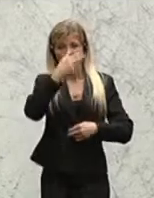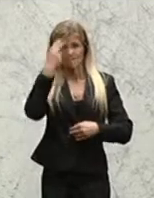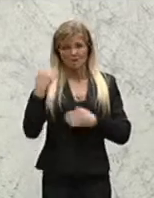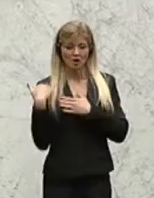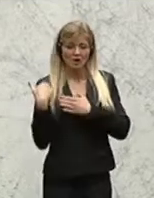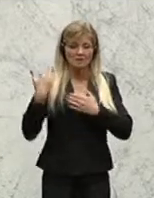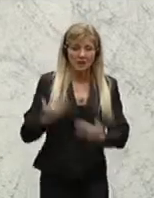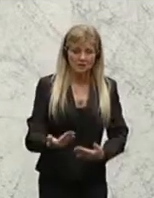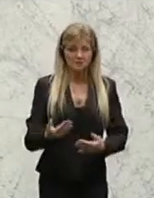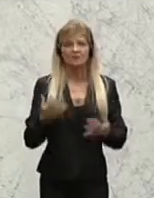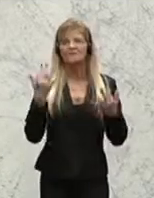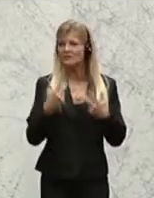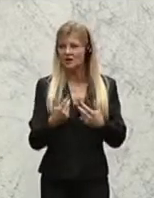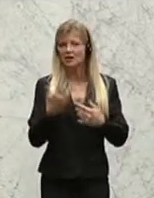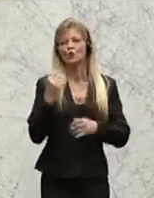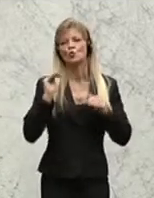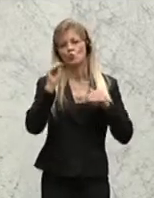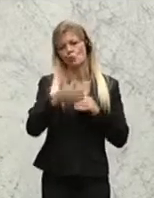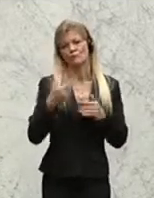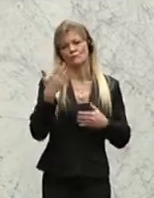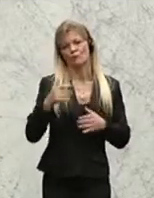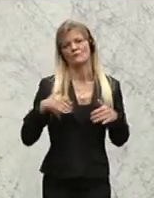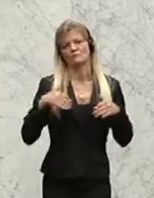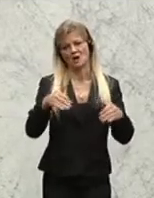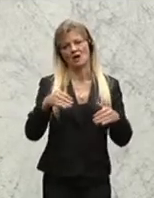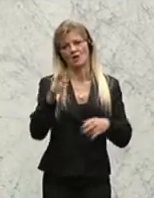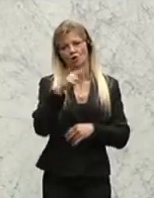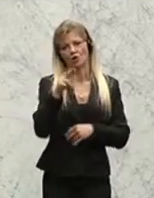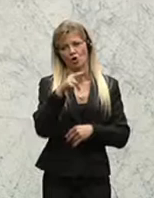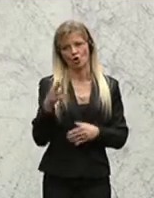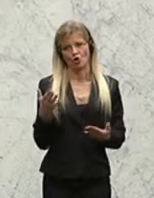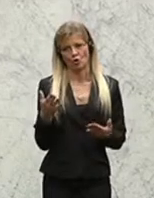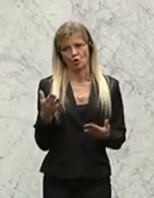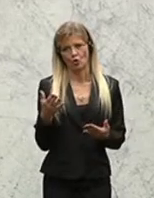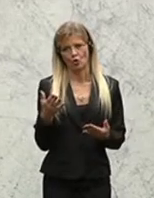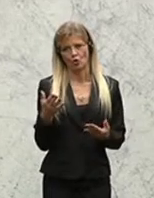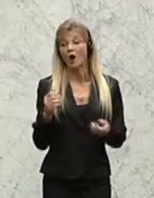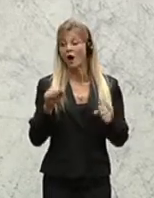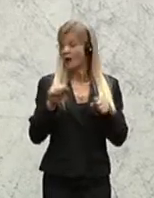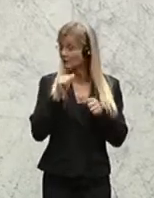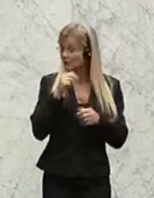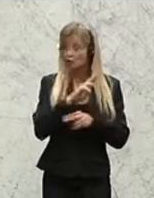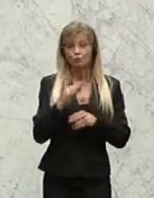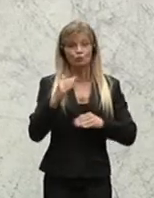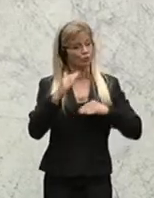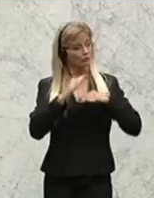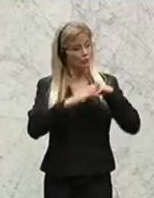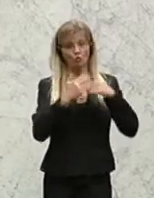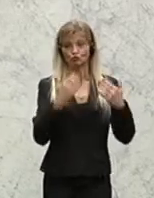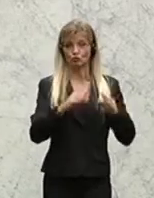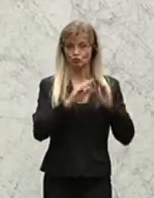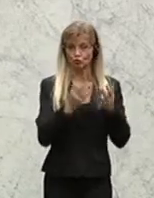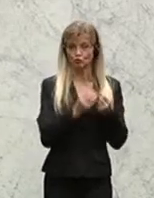über 5 Milliarden Euro, sowohl absolut wie auch in Relation zur Wirtschaftsleistung gerechnet, die